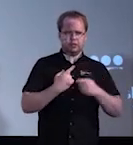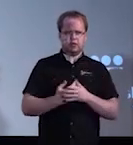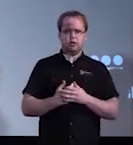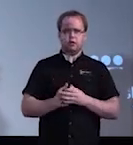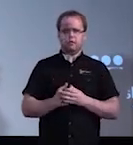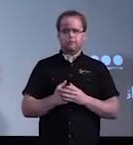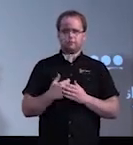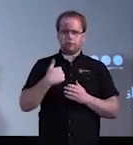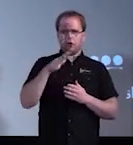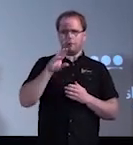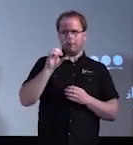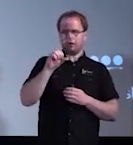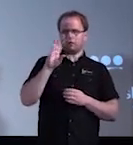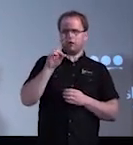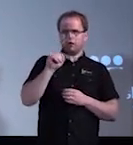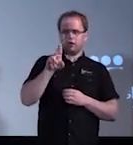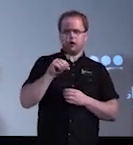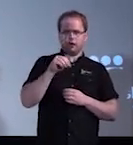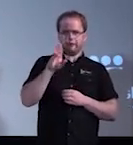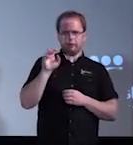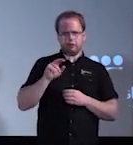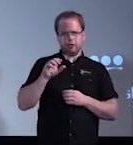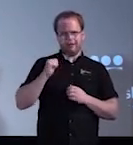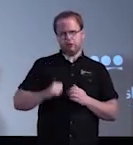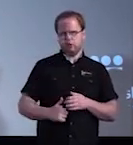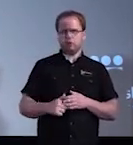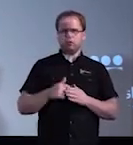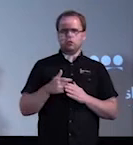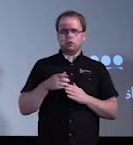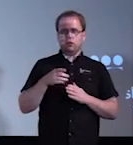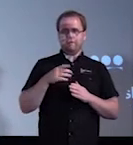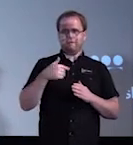vet att jag har Magdalena Andersson med mig på, det är att det kommer inte bli mindre pengar till